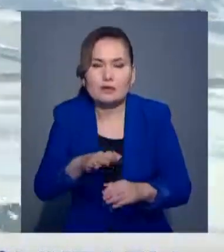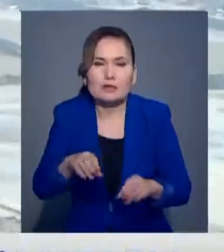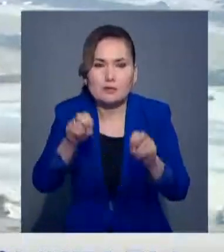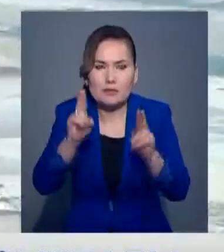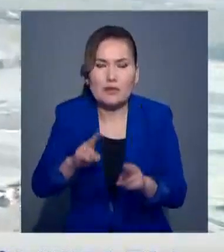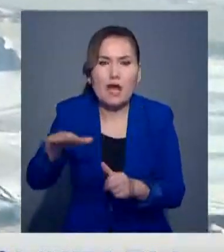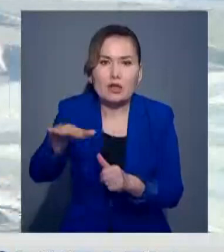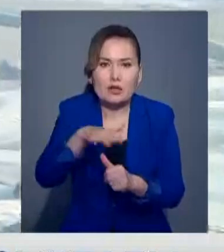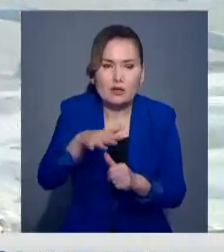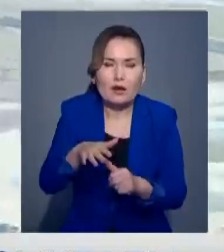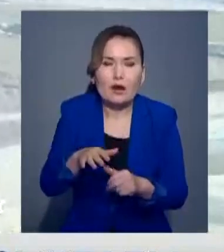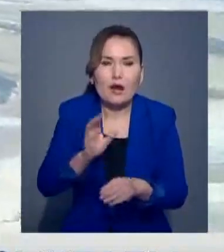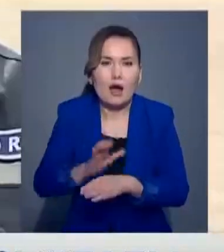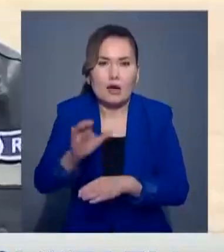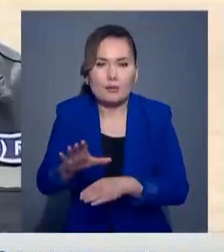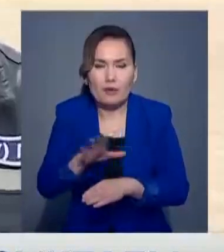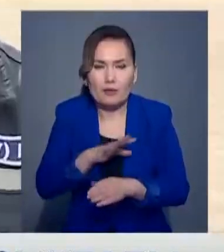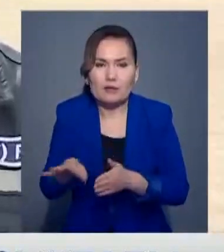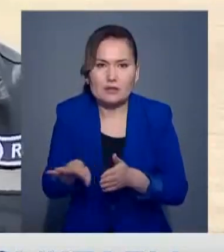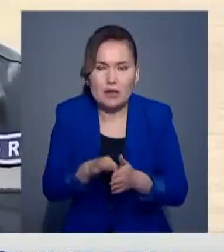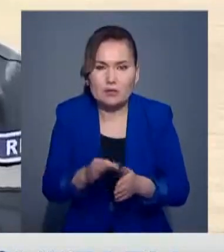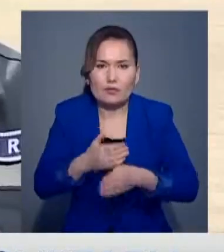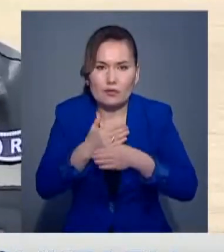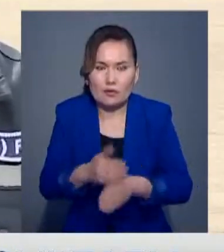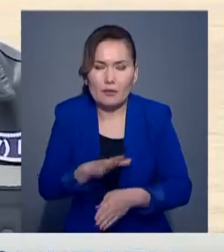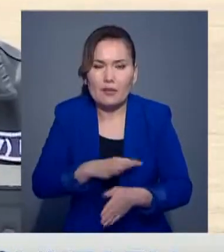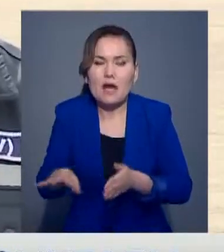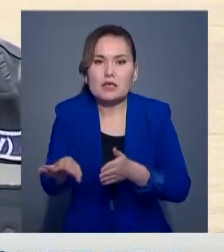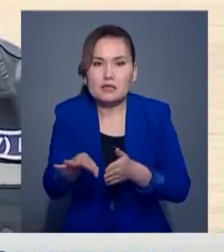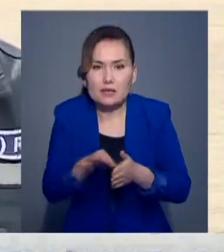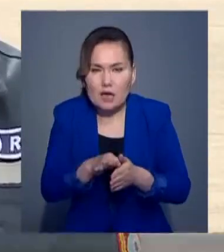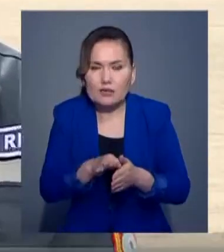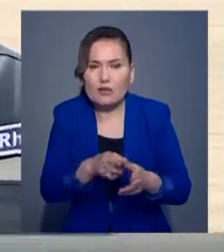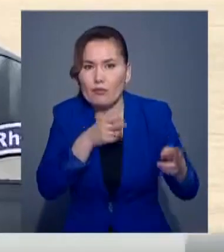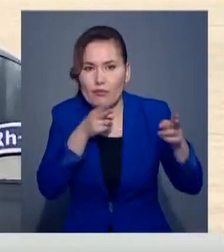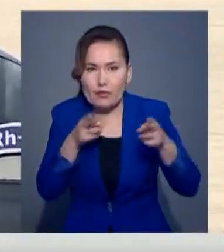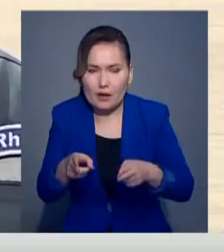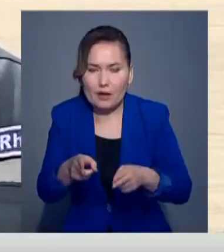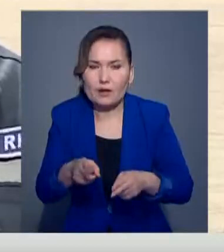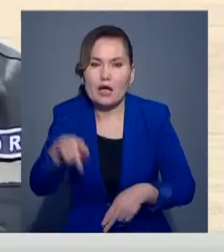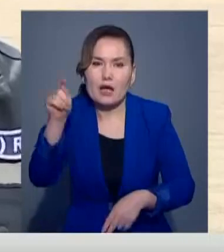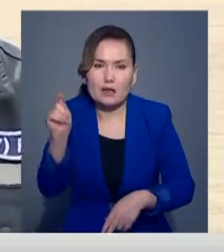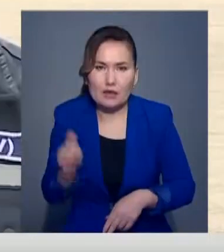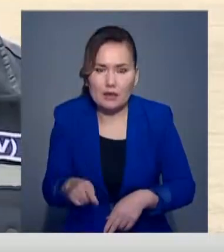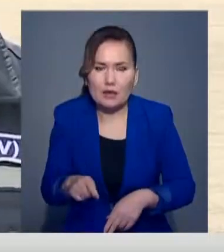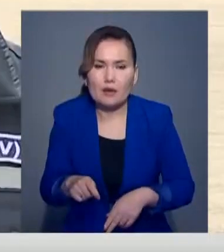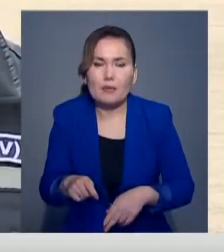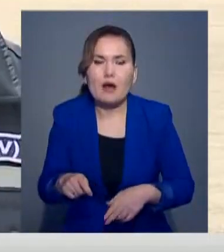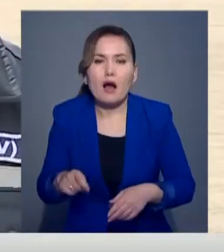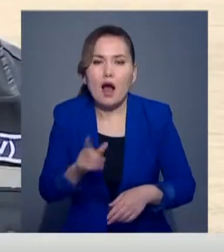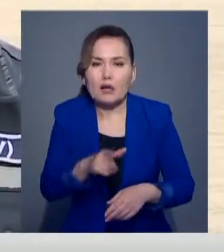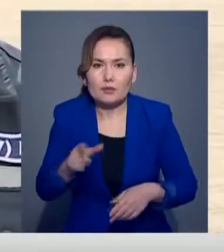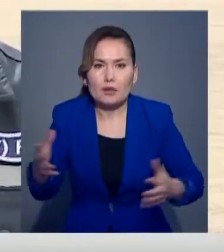шақыртылып, әуеден жәрдем жіберілді. Тез уақытта жетіп, тауып, бірінші медициналық қызмет көрсетіп,